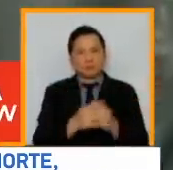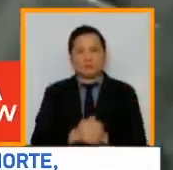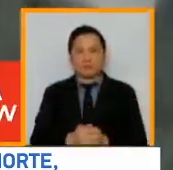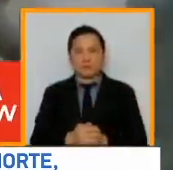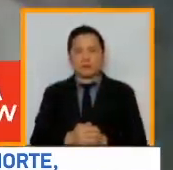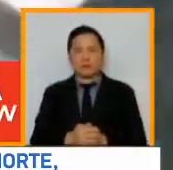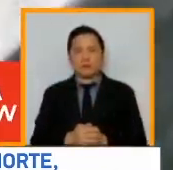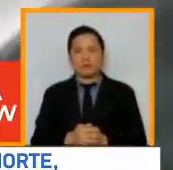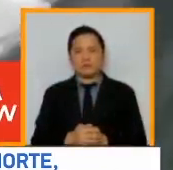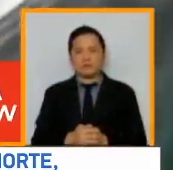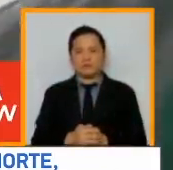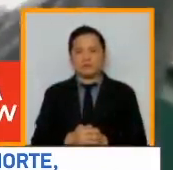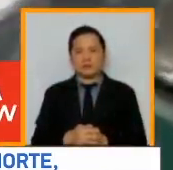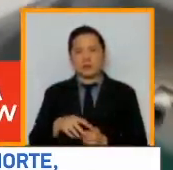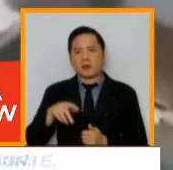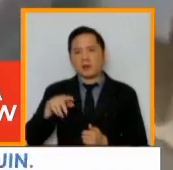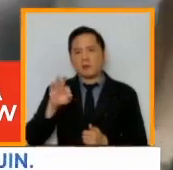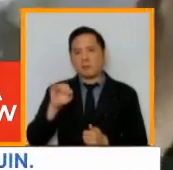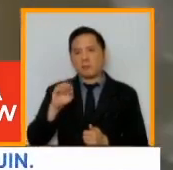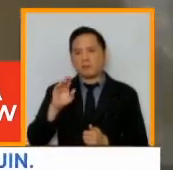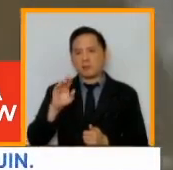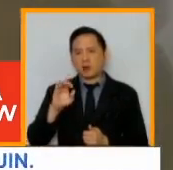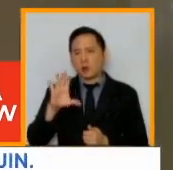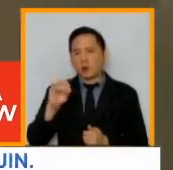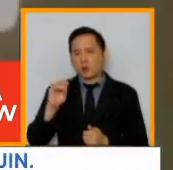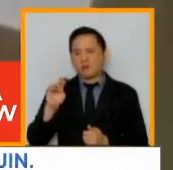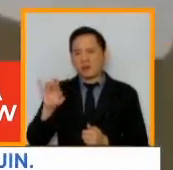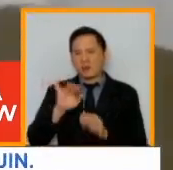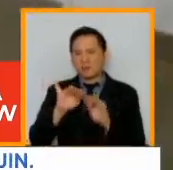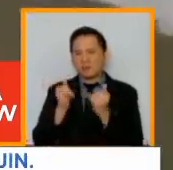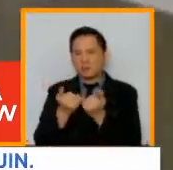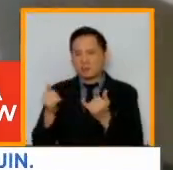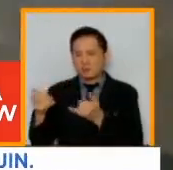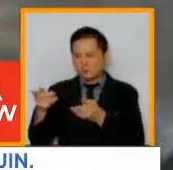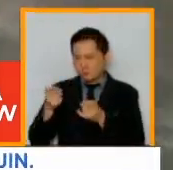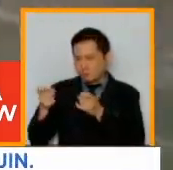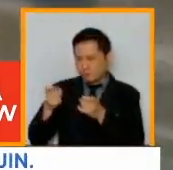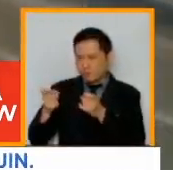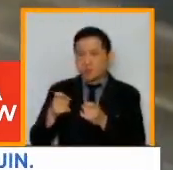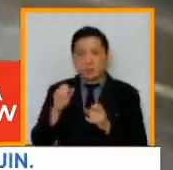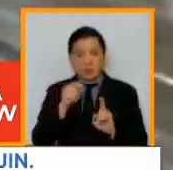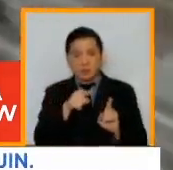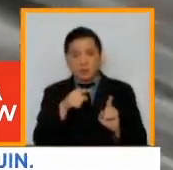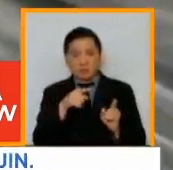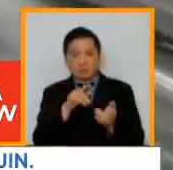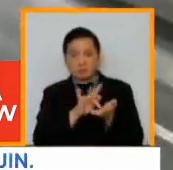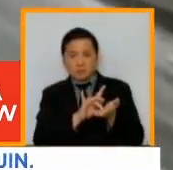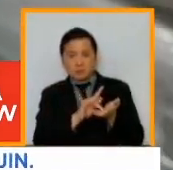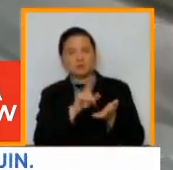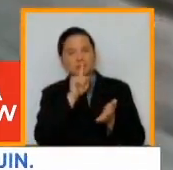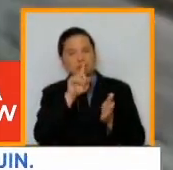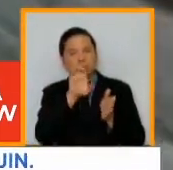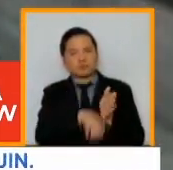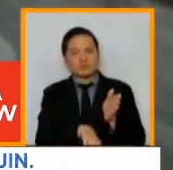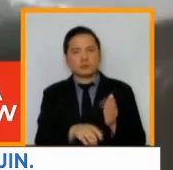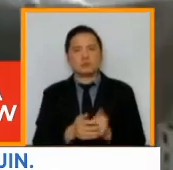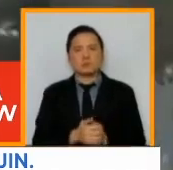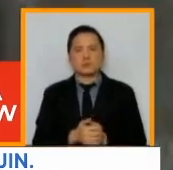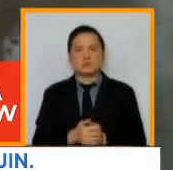ng nasabing gamot, magiging abot kaya raw ang presyo nito. Maglalabas din daw ng suggested retail price ang